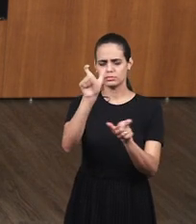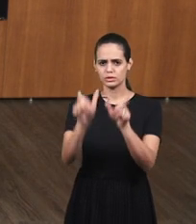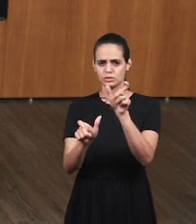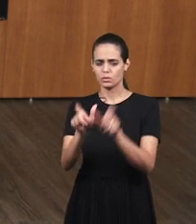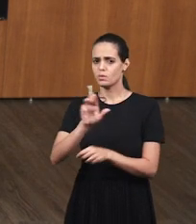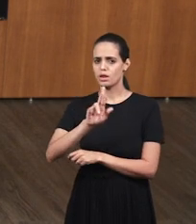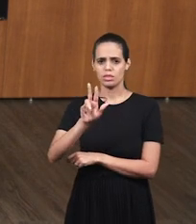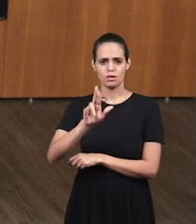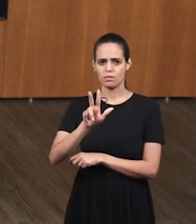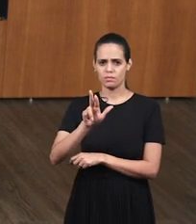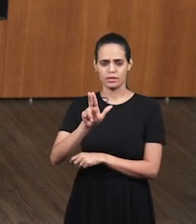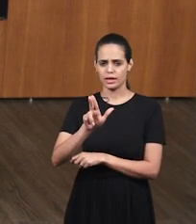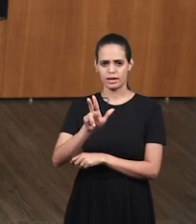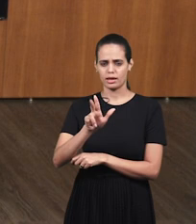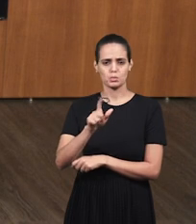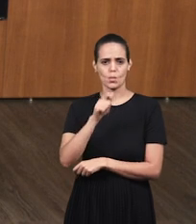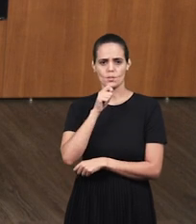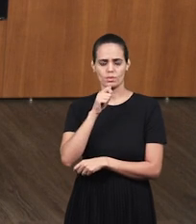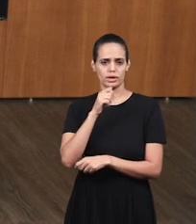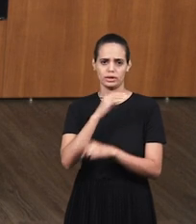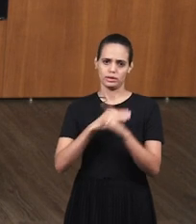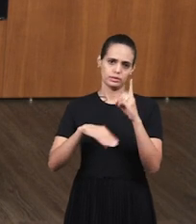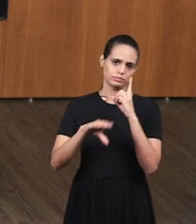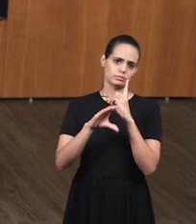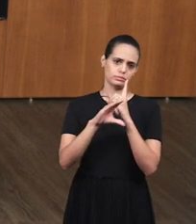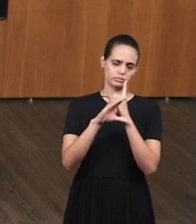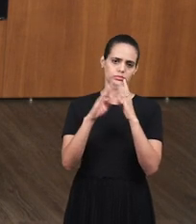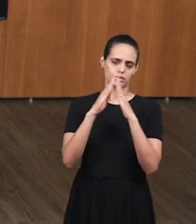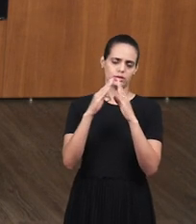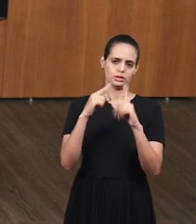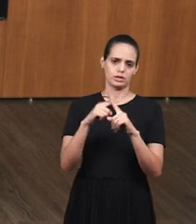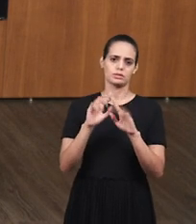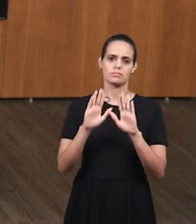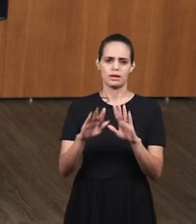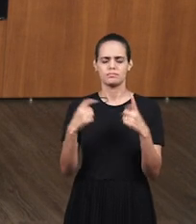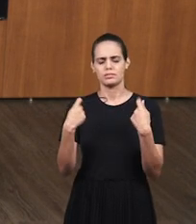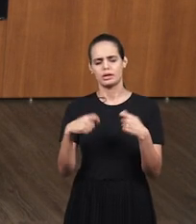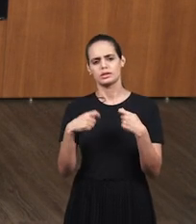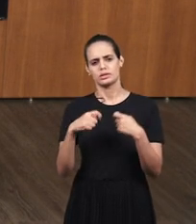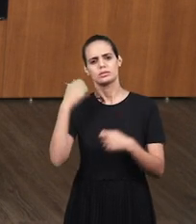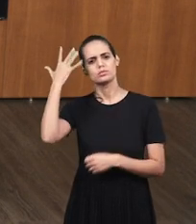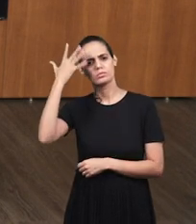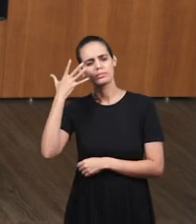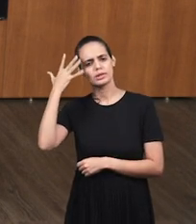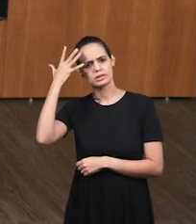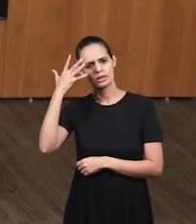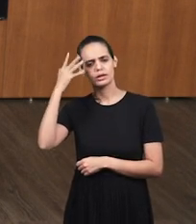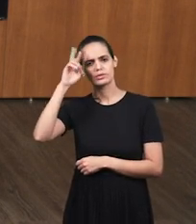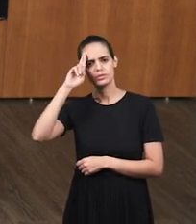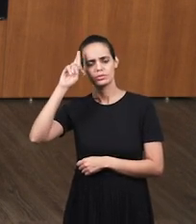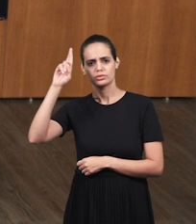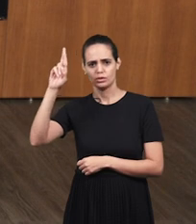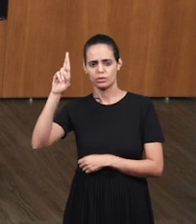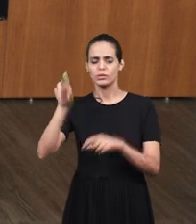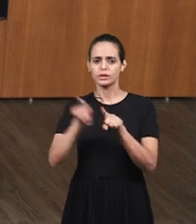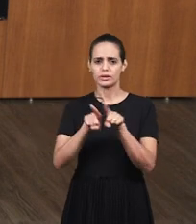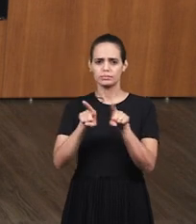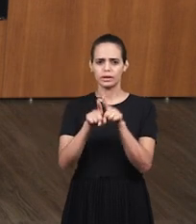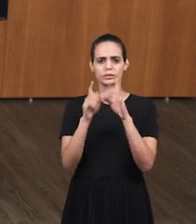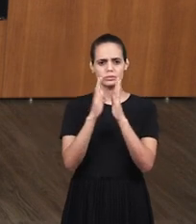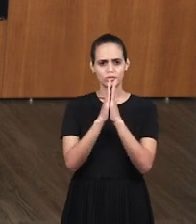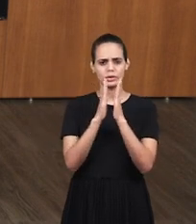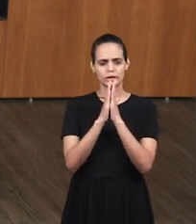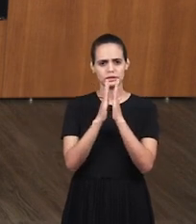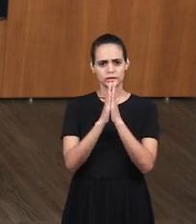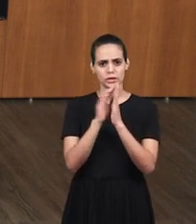répondre à tous ceux qui ne sont pas encore membres de l'Église chrétienne Maranatha et qui ont besoin d'une parole de la part du Seigneur et